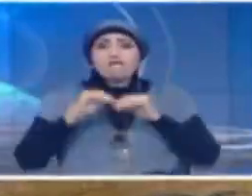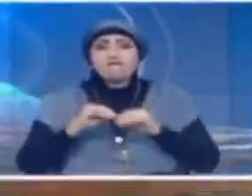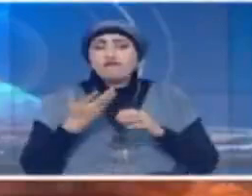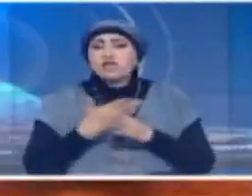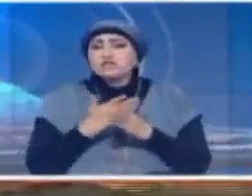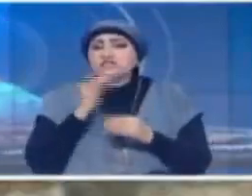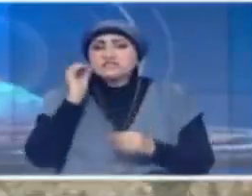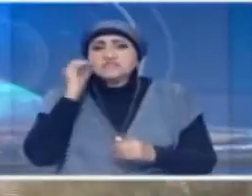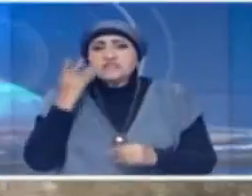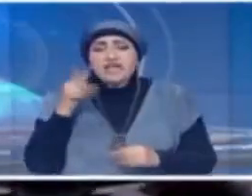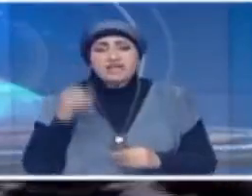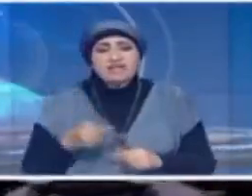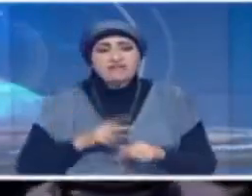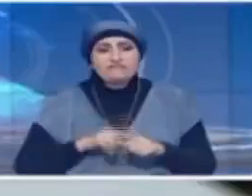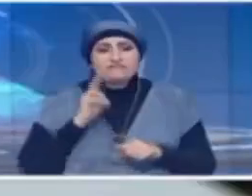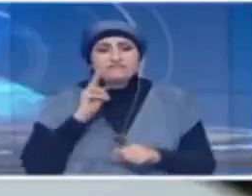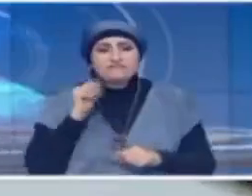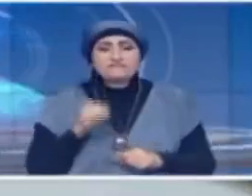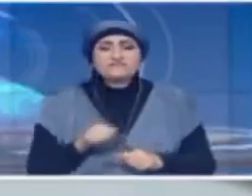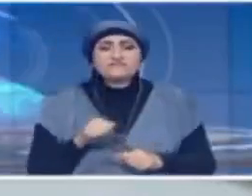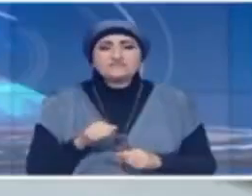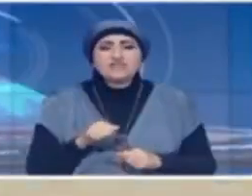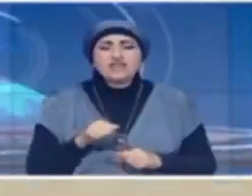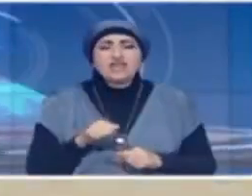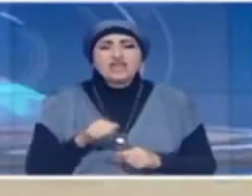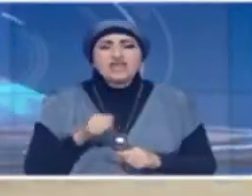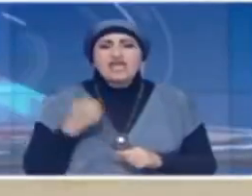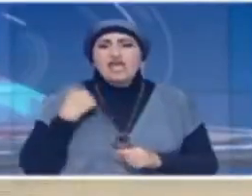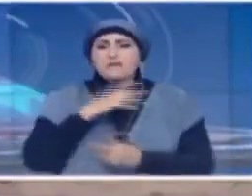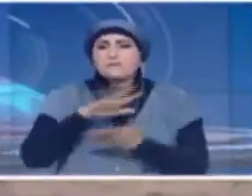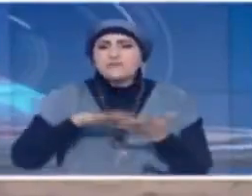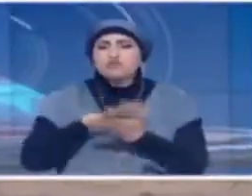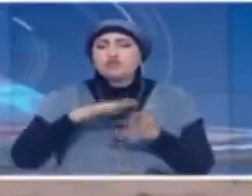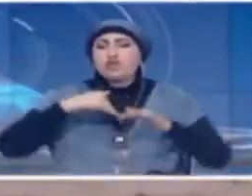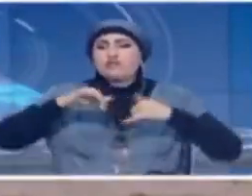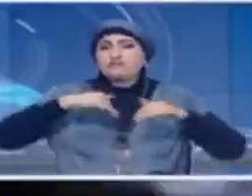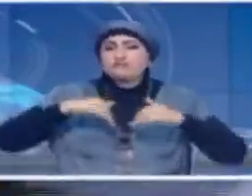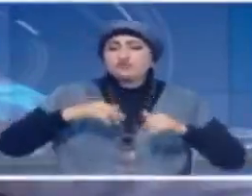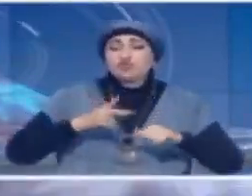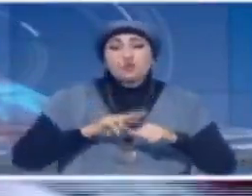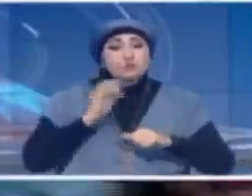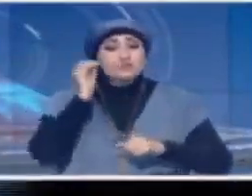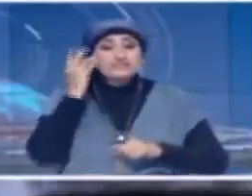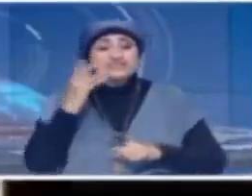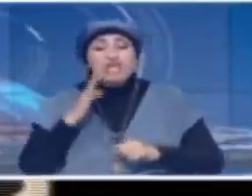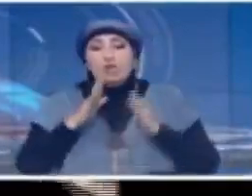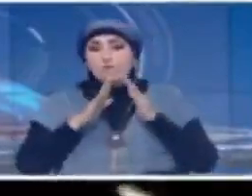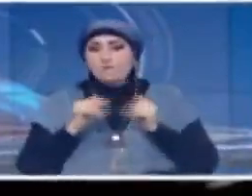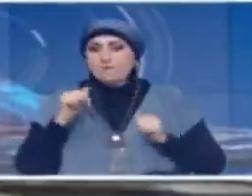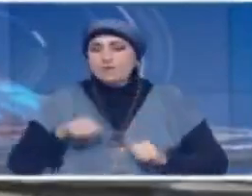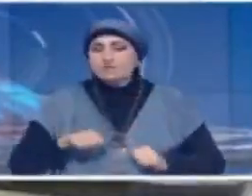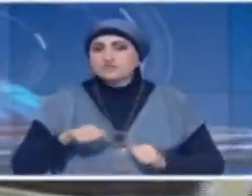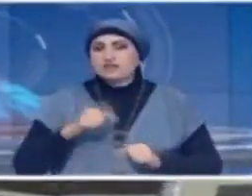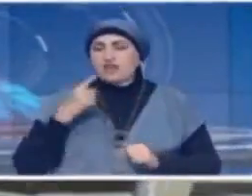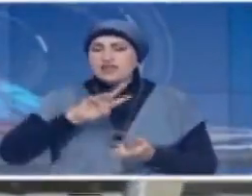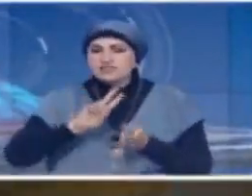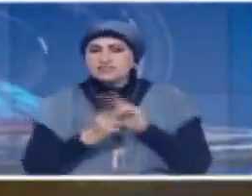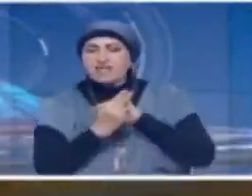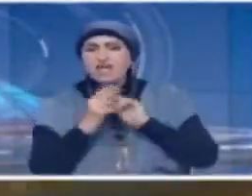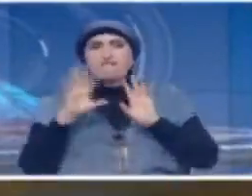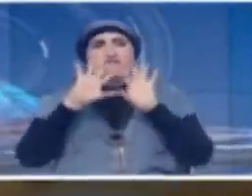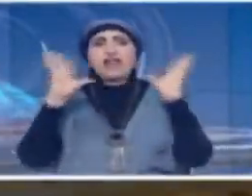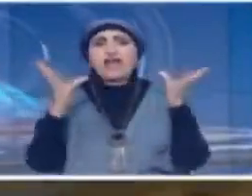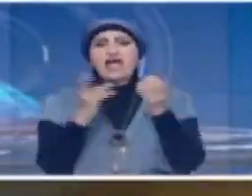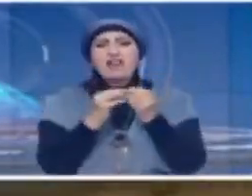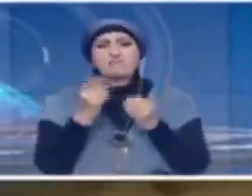كان الامن القومي الداخلي لمصر مهدد، كيف تم تهميش الدور المصري الاقليمي والدولي. في الحقيقه ان مصر قد